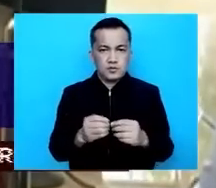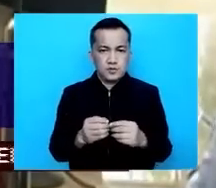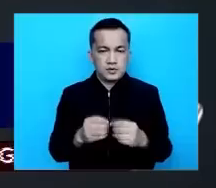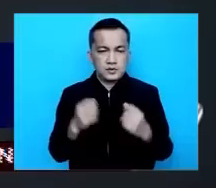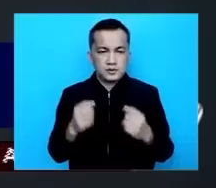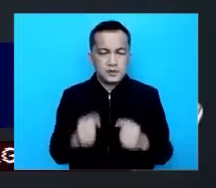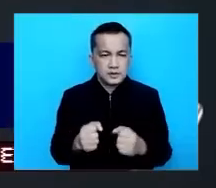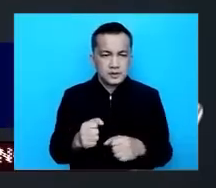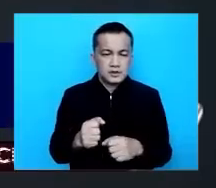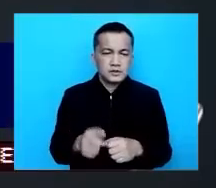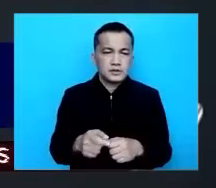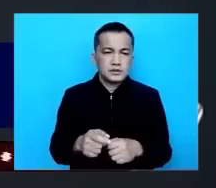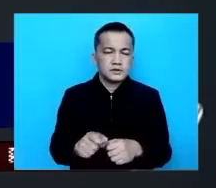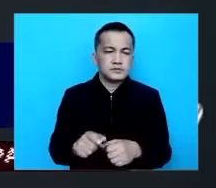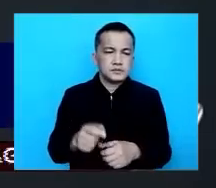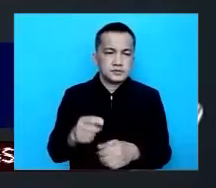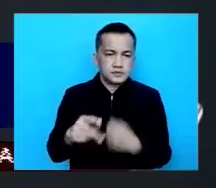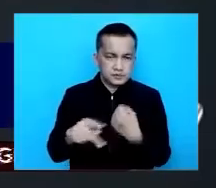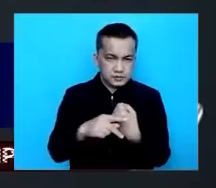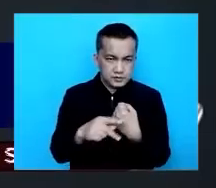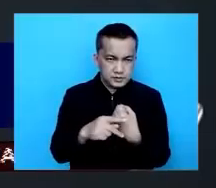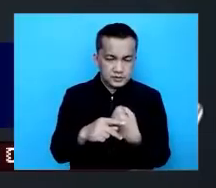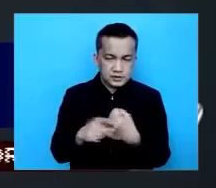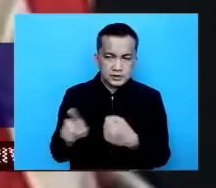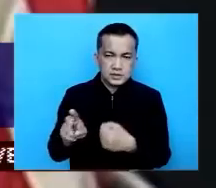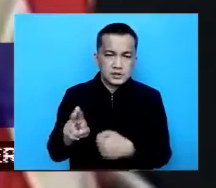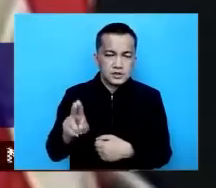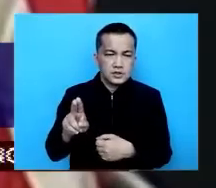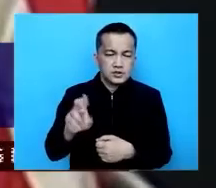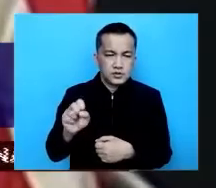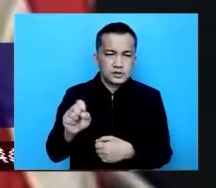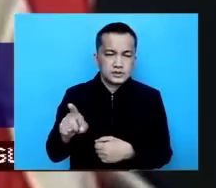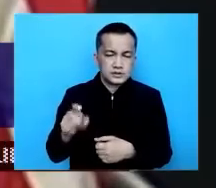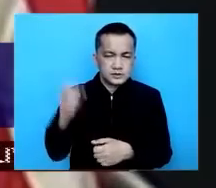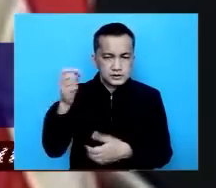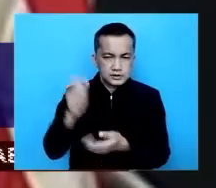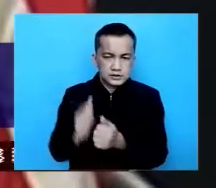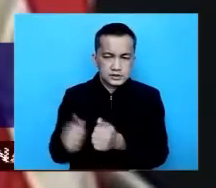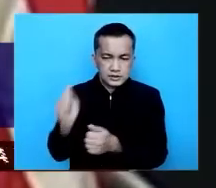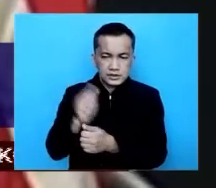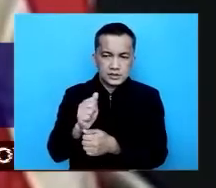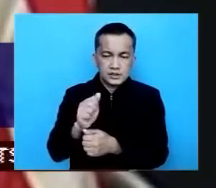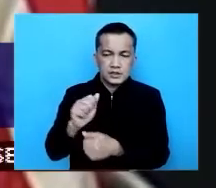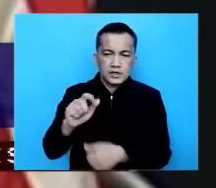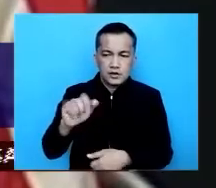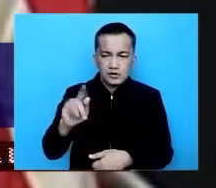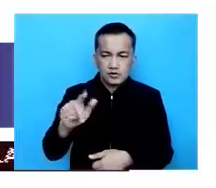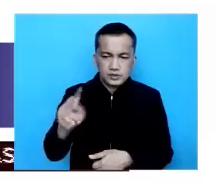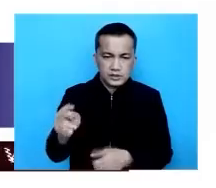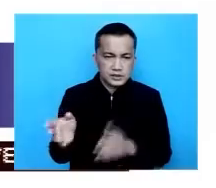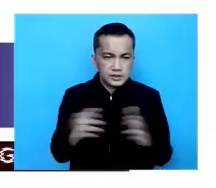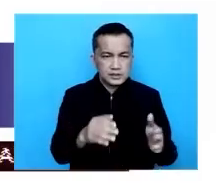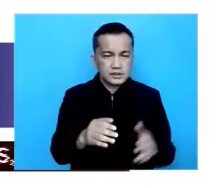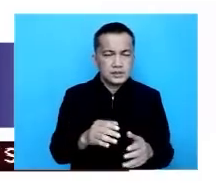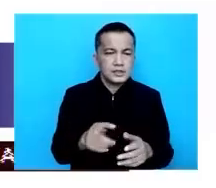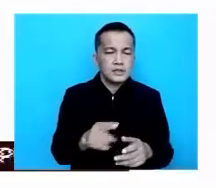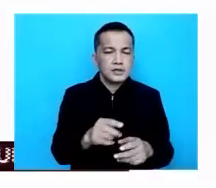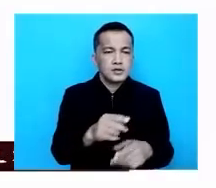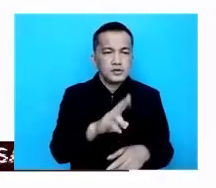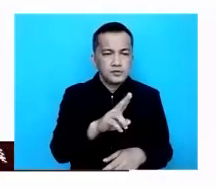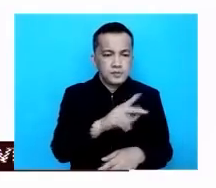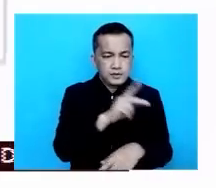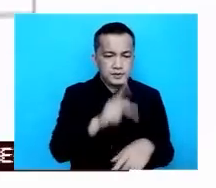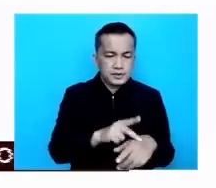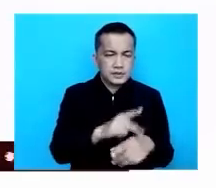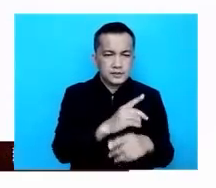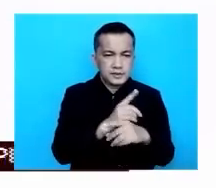sa bato ni na U.S. Defense Secretary Lloyd Austin III at Philippine Defense Secretary Carlito Galvez Jr. Base sa statement na